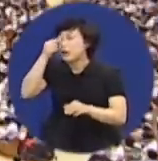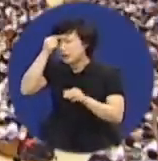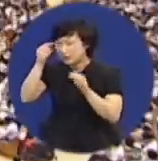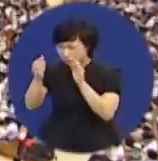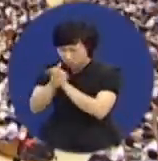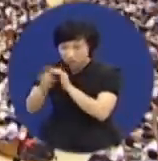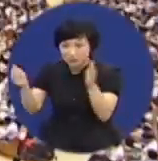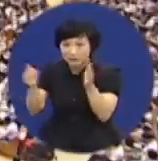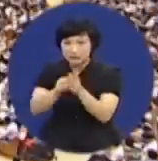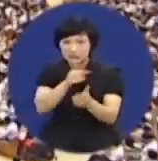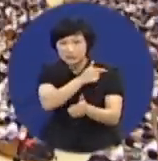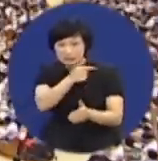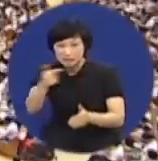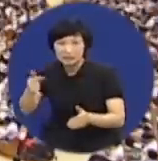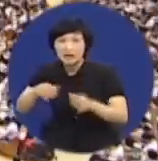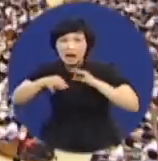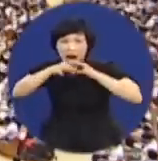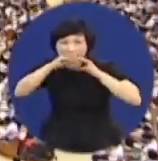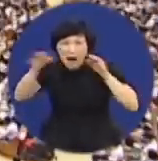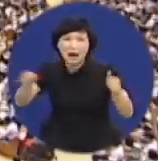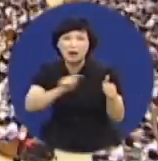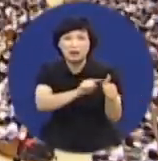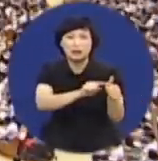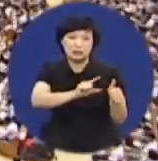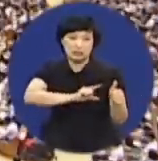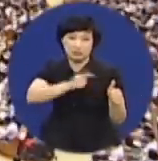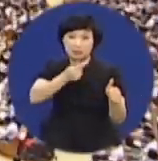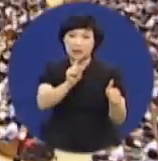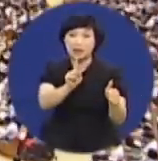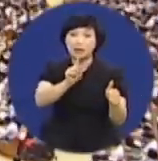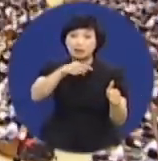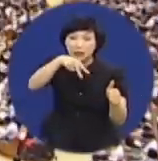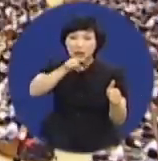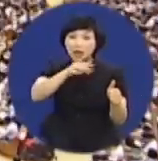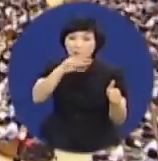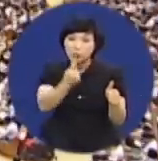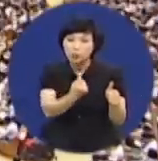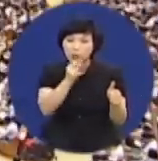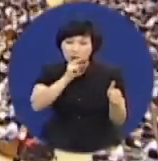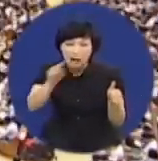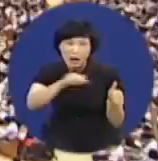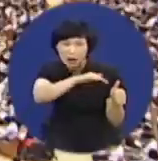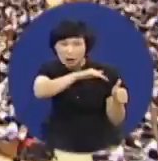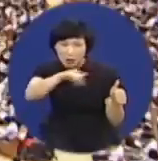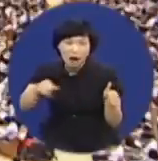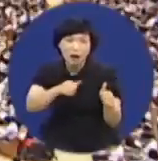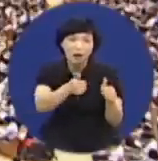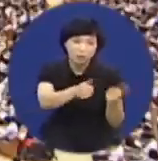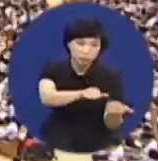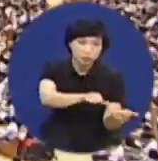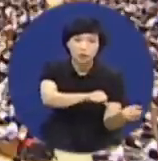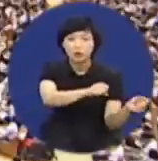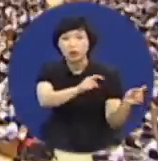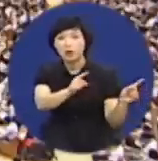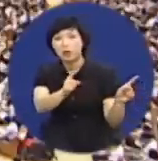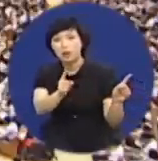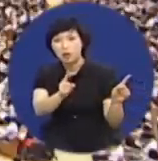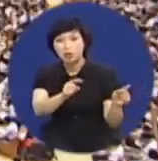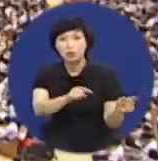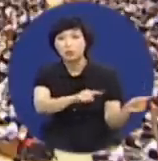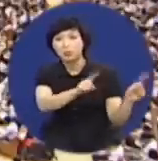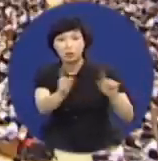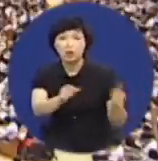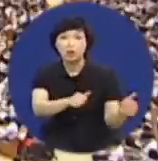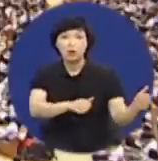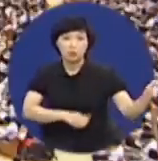信じるようになるためにこう申したのです。そしてイエスはそう言われると大声で叫ばれた。ラザロよ、